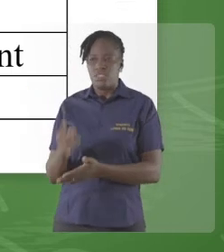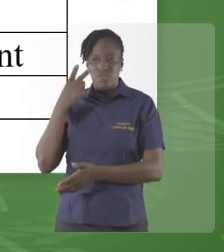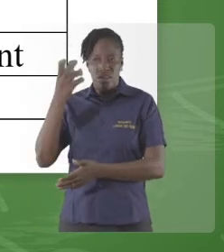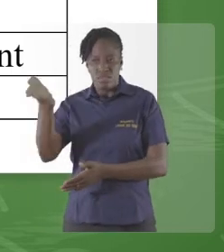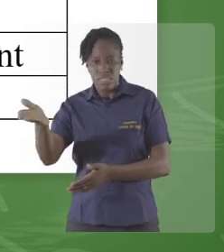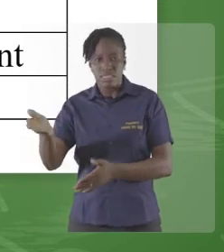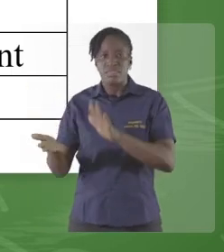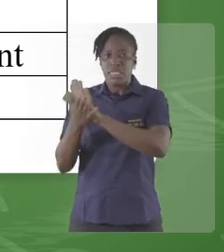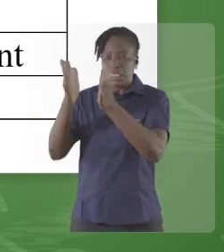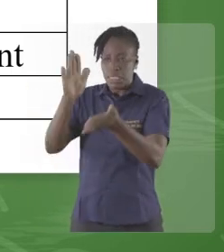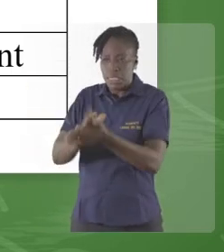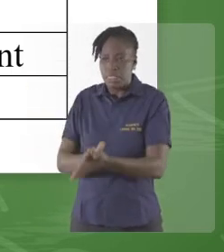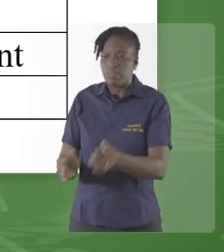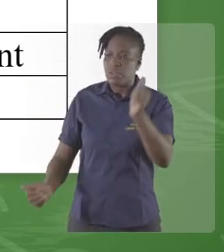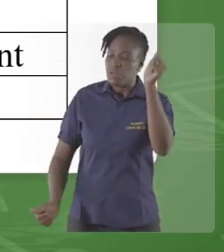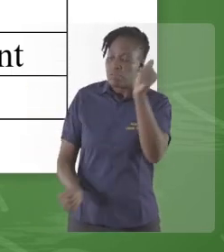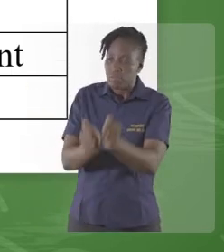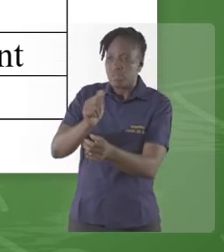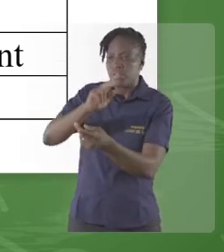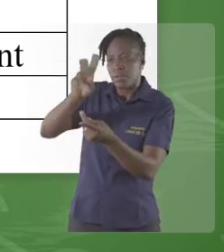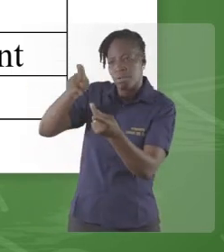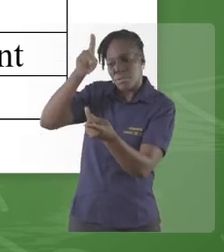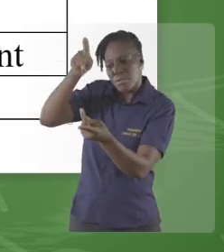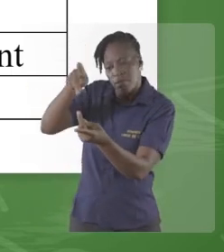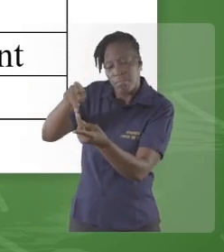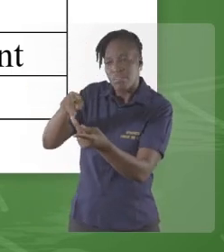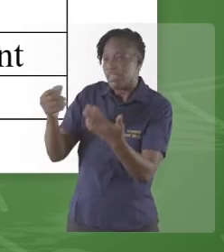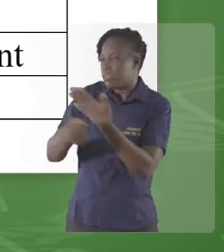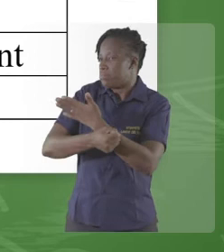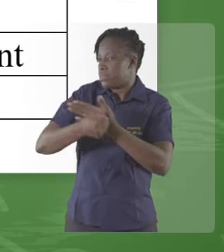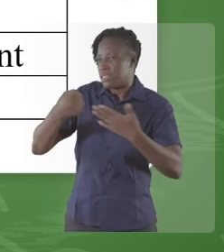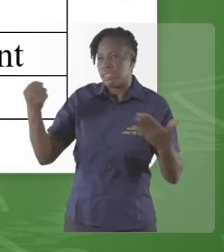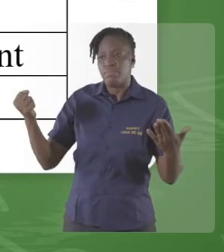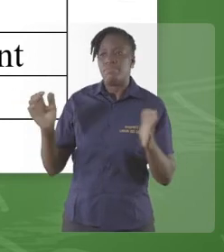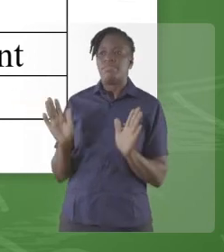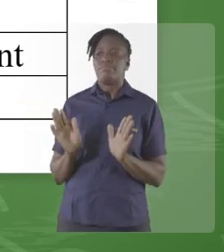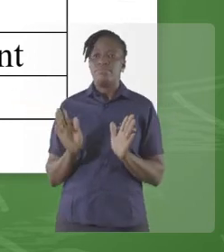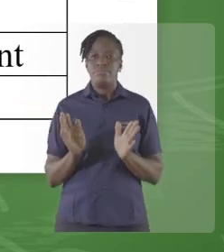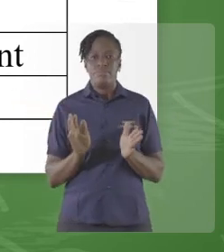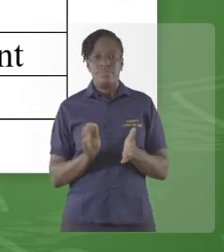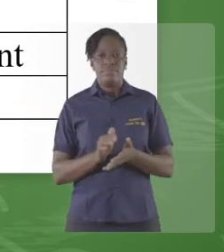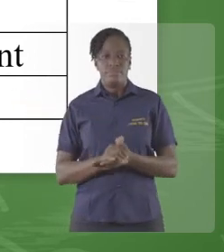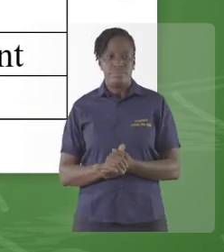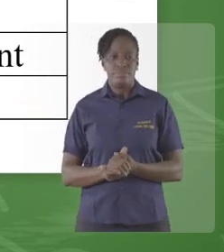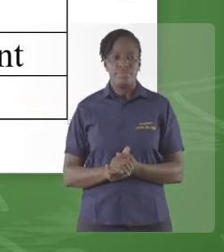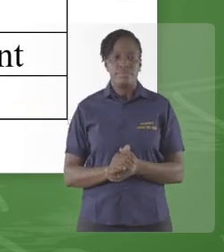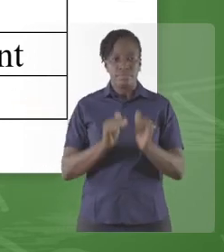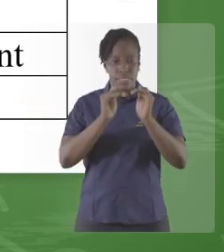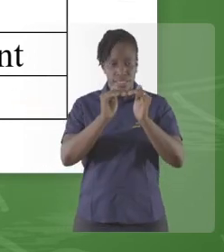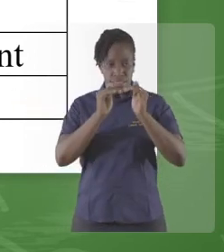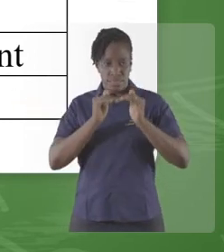Au discours indirect, ces temps deviennent tout simplement, sont remplacés par le plus que